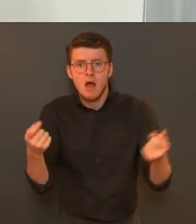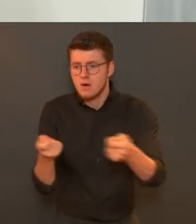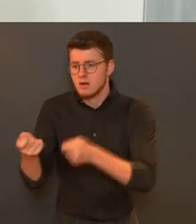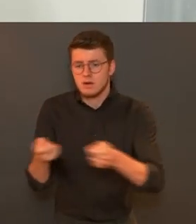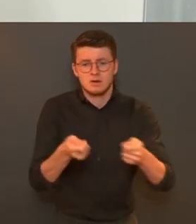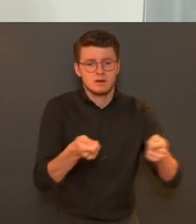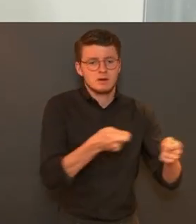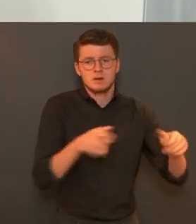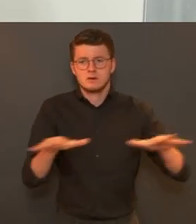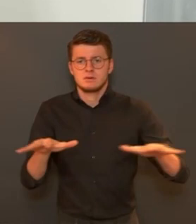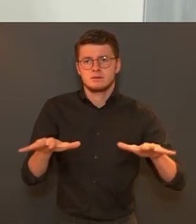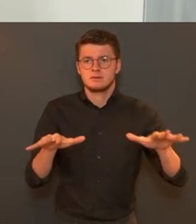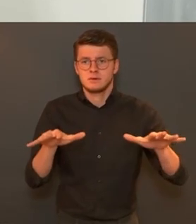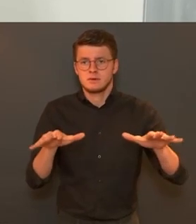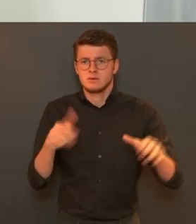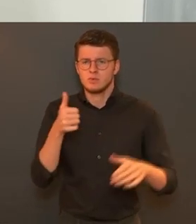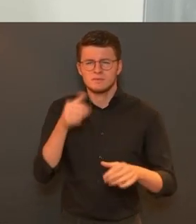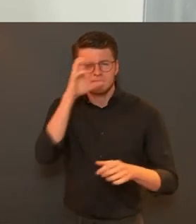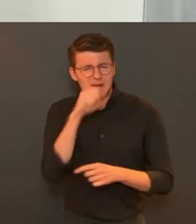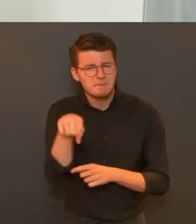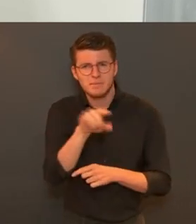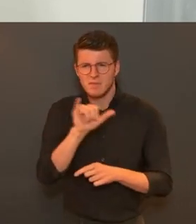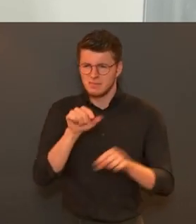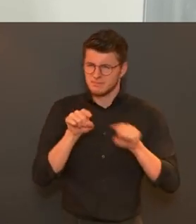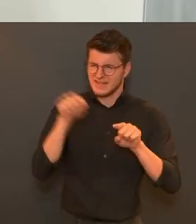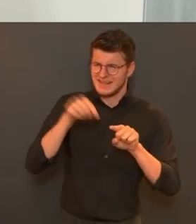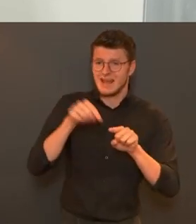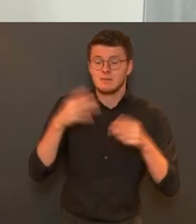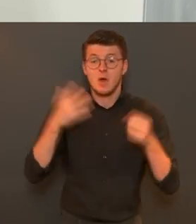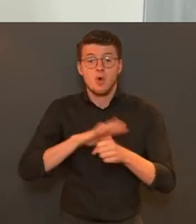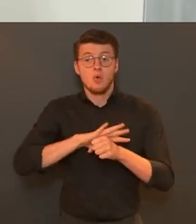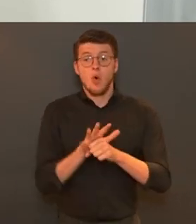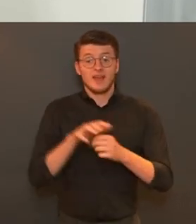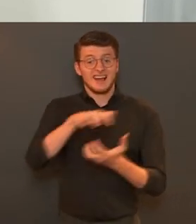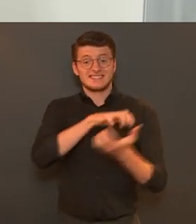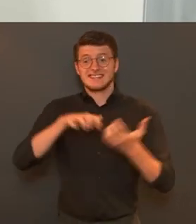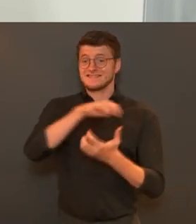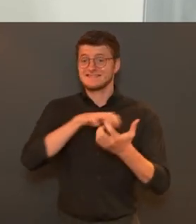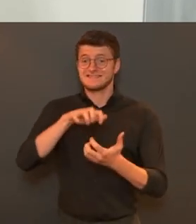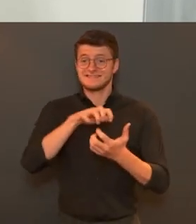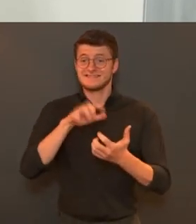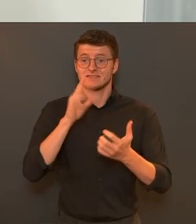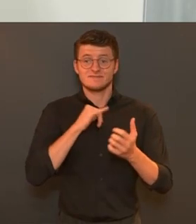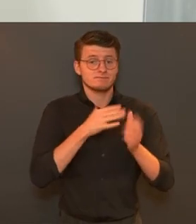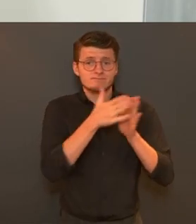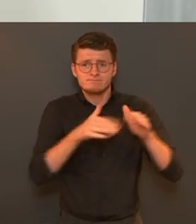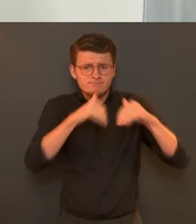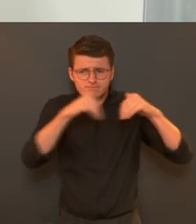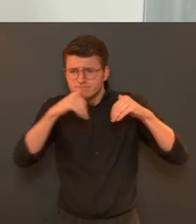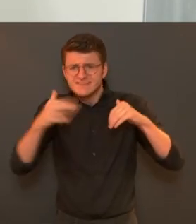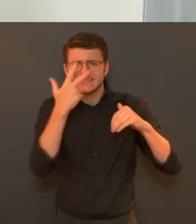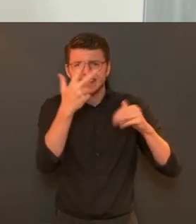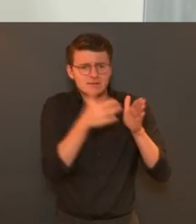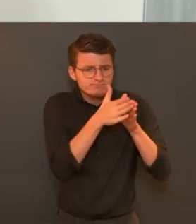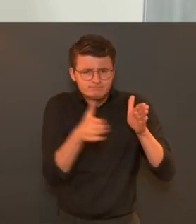la gestion du risque. Alors, pour bien comprendre de quoi il s'agit aujourd'hui, il faut